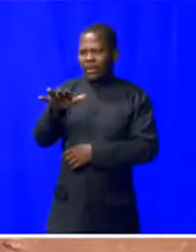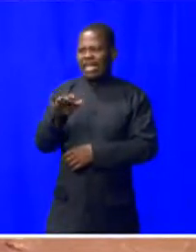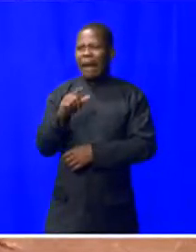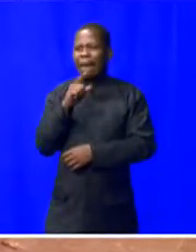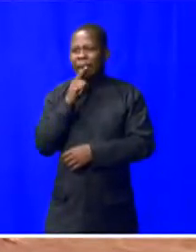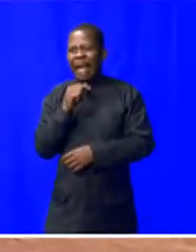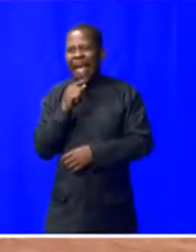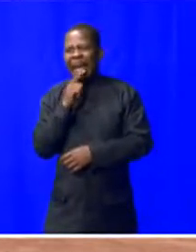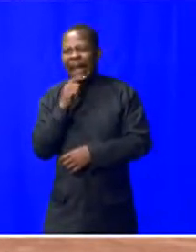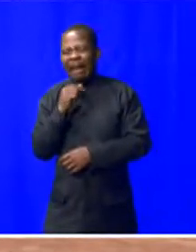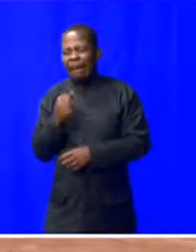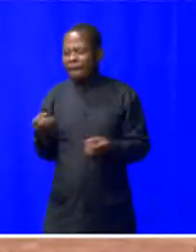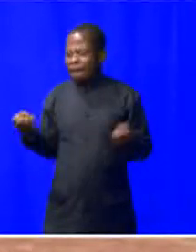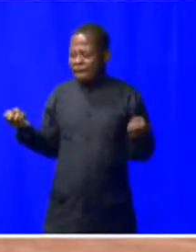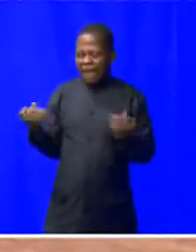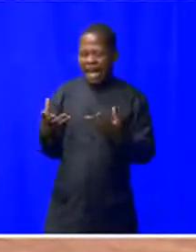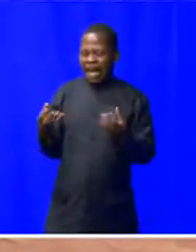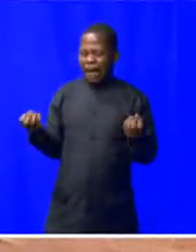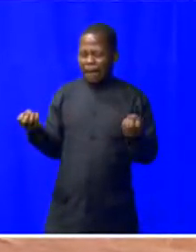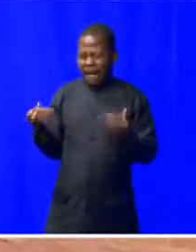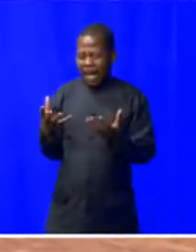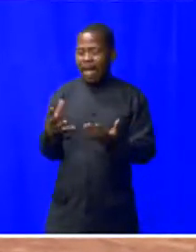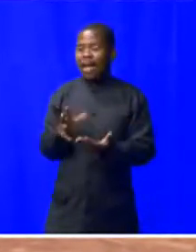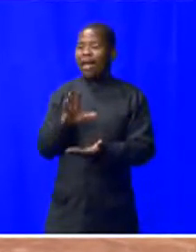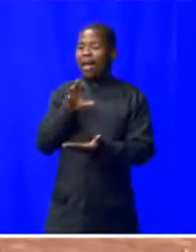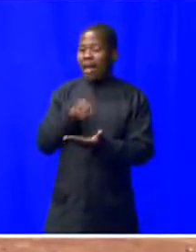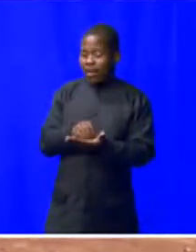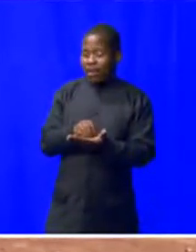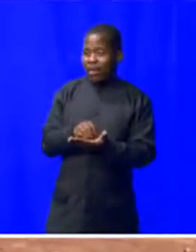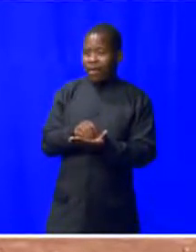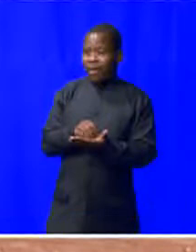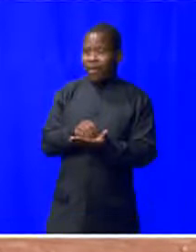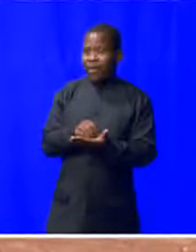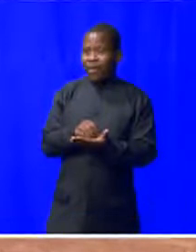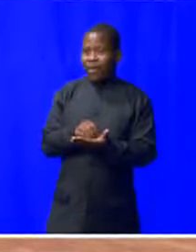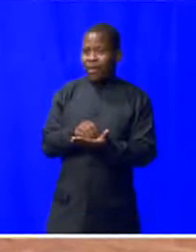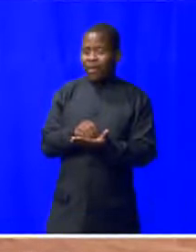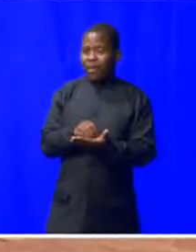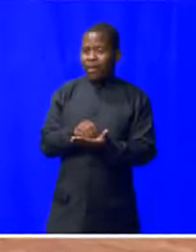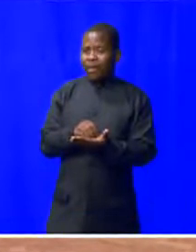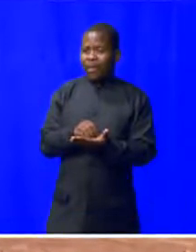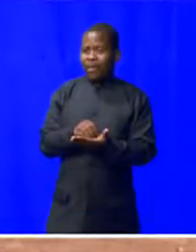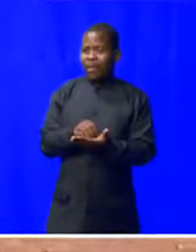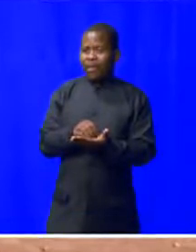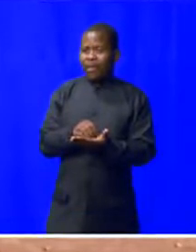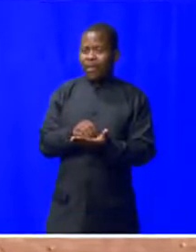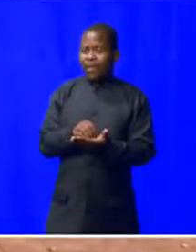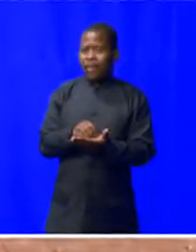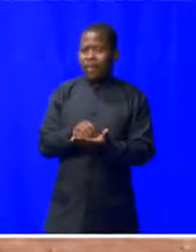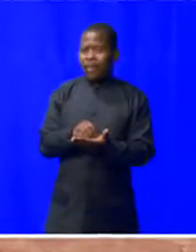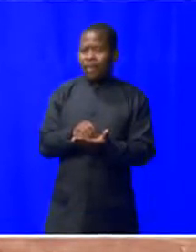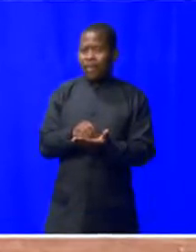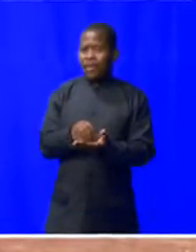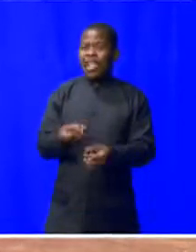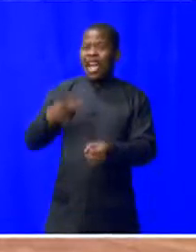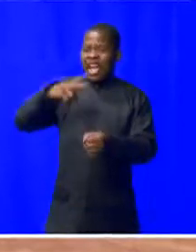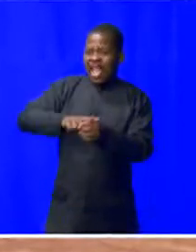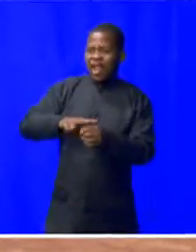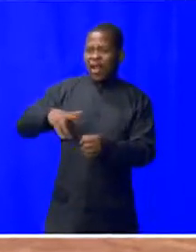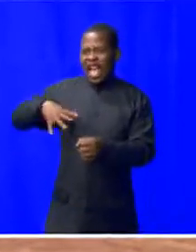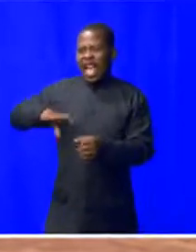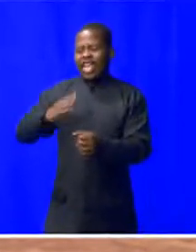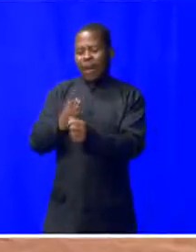vele ngibo lalabahamba embili kakhulu. Siphinze sabuka nekuthi engabe kulabo lababuyako